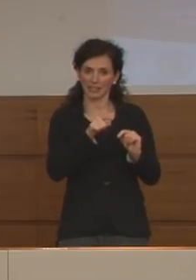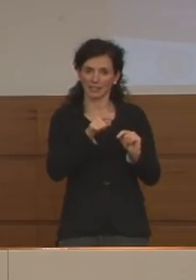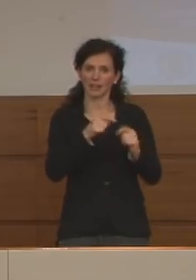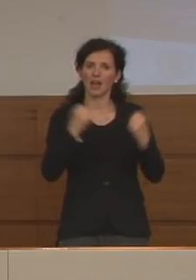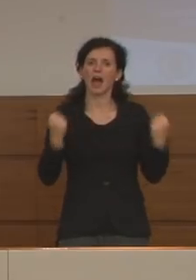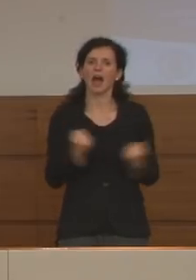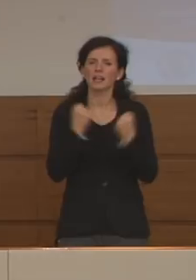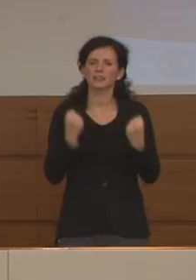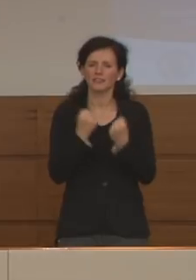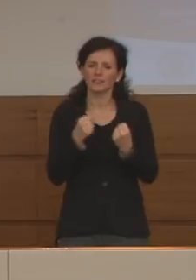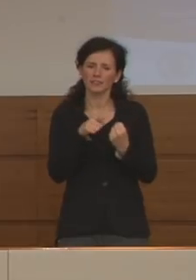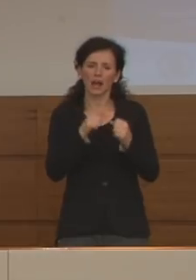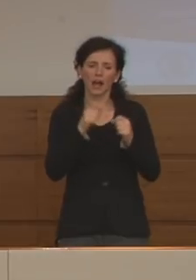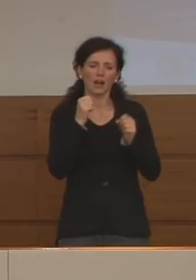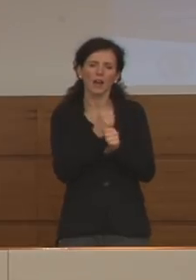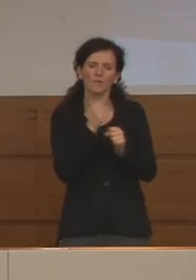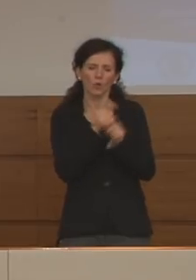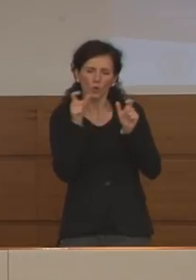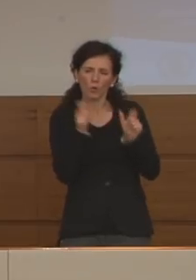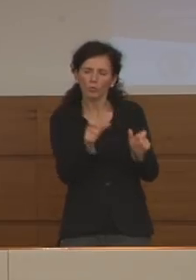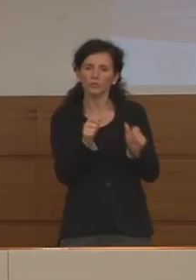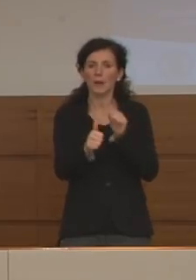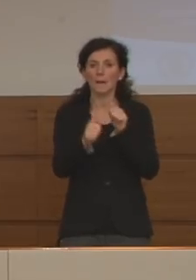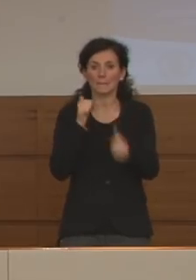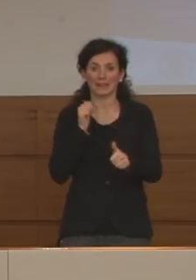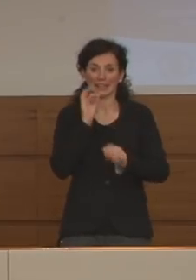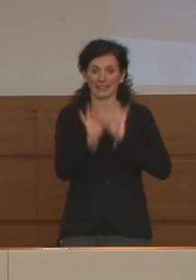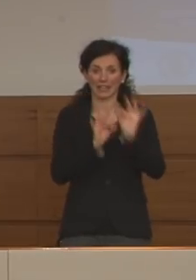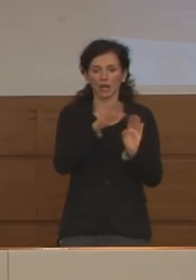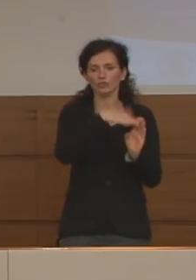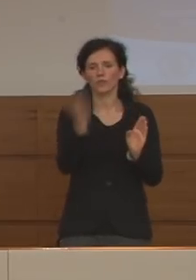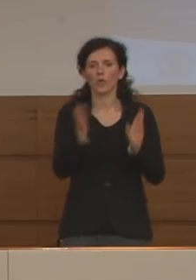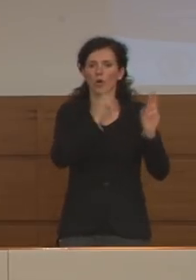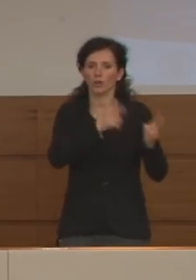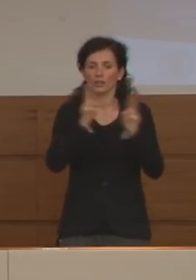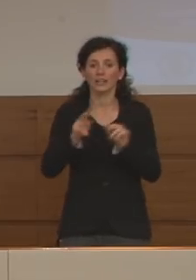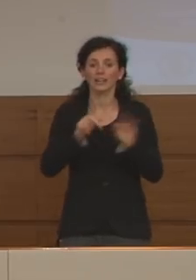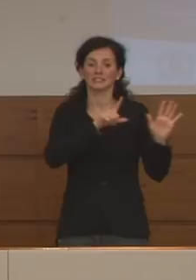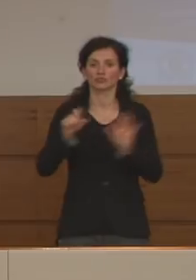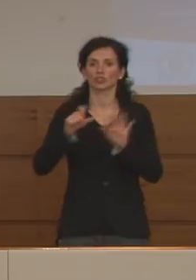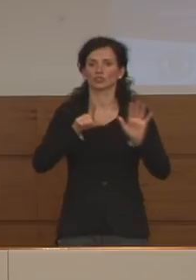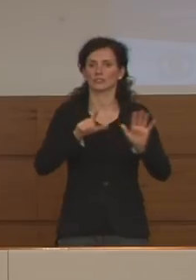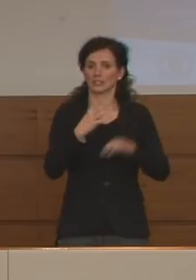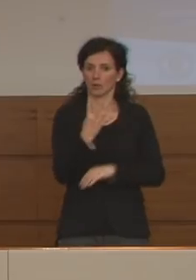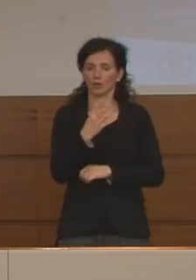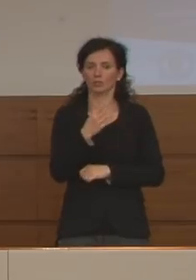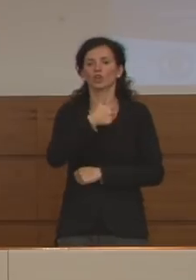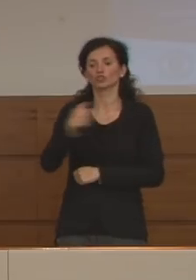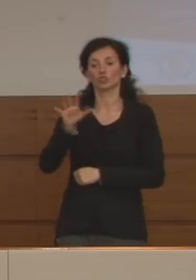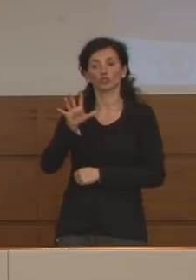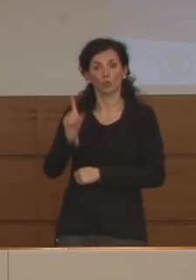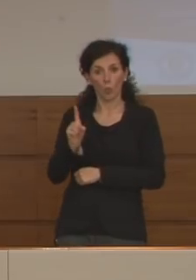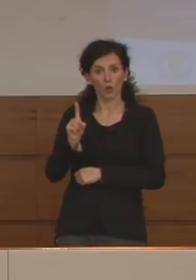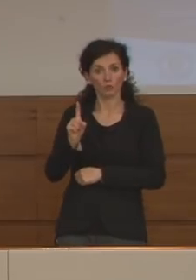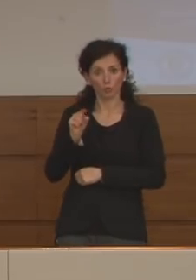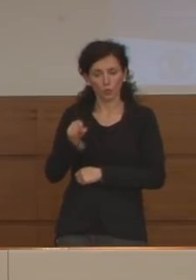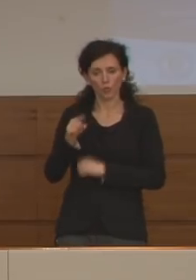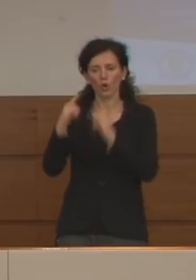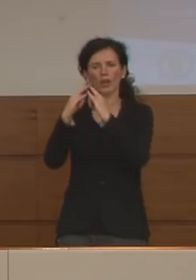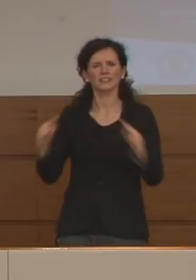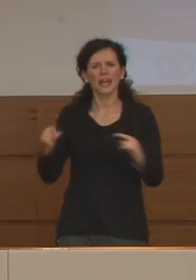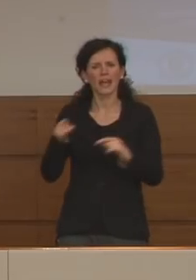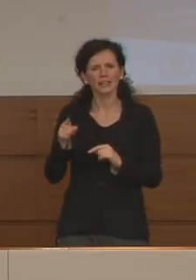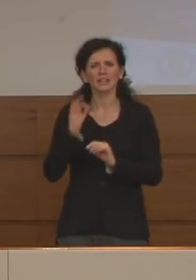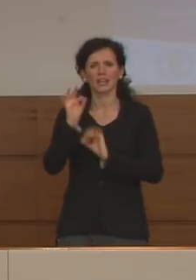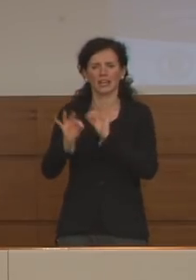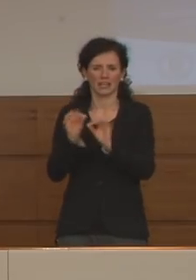attività di pre triage degli ospedali 770 451 sono state le tende